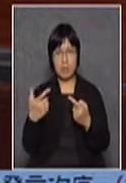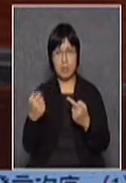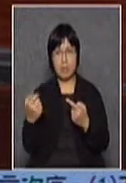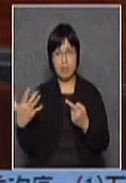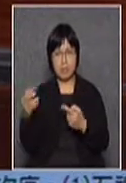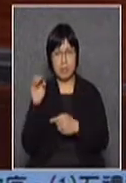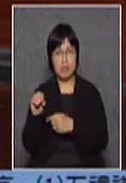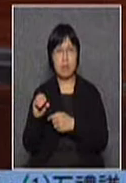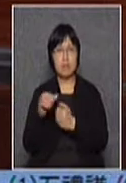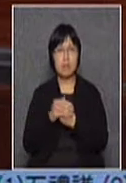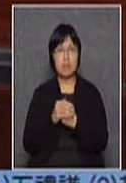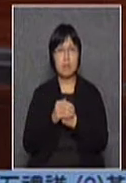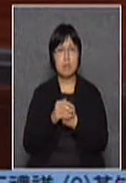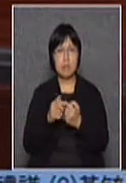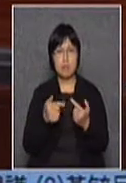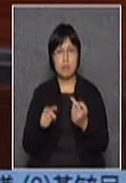12385億元啊，去到